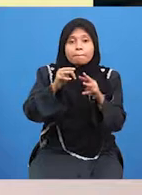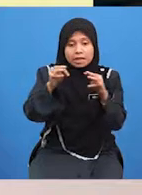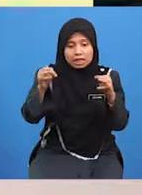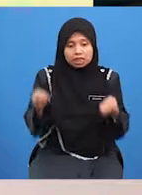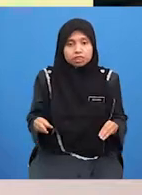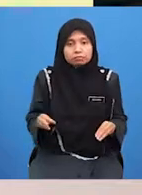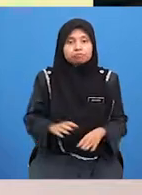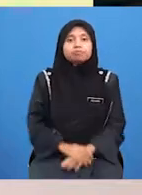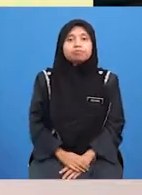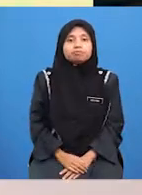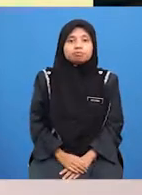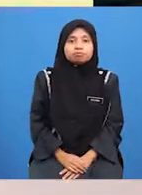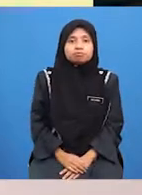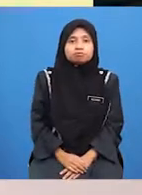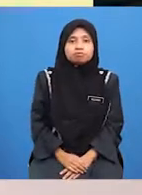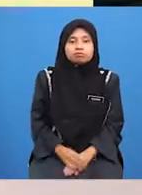meja.